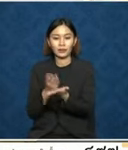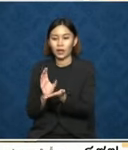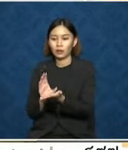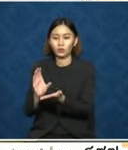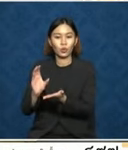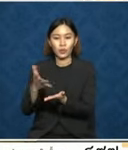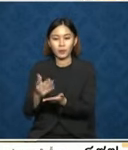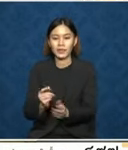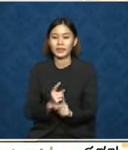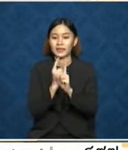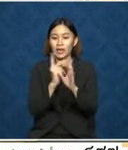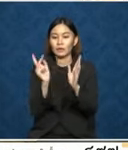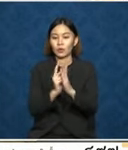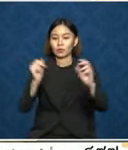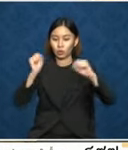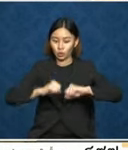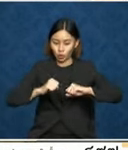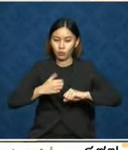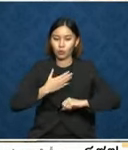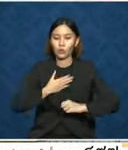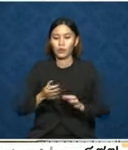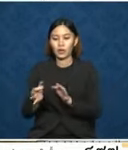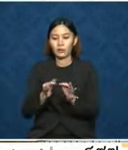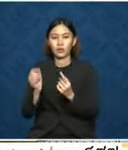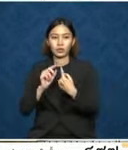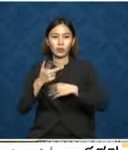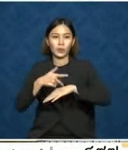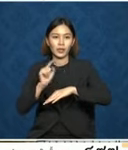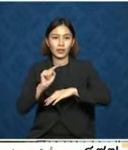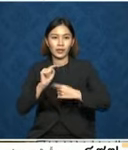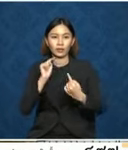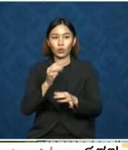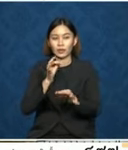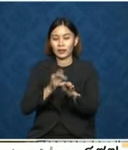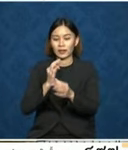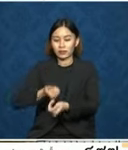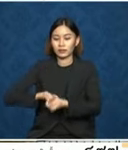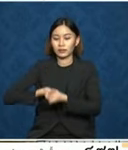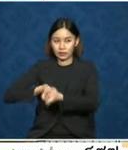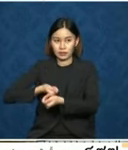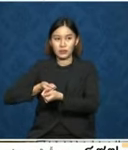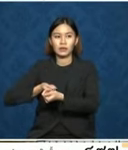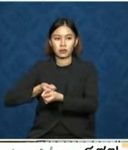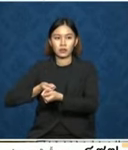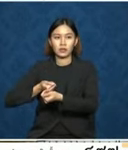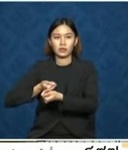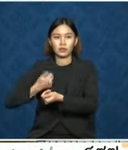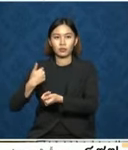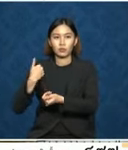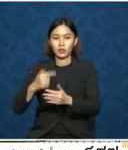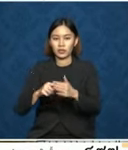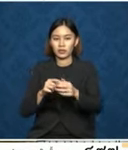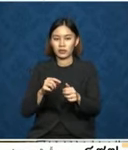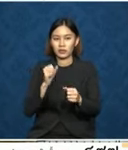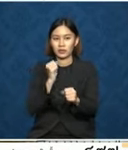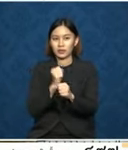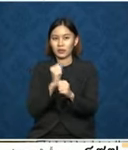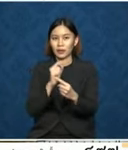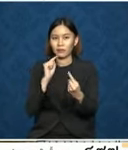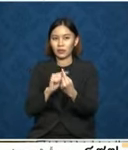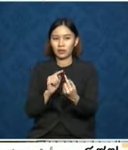เงื่อนไขที่ตกลงกันไว้ครับผมขอกราบเรียนท่านประธานว่าธนาคารเพื่อการเกษตรและสหกรณ์หรือธกสได้นำร่องจัดตั้งสสมาคมชกิจ